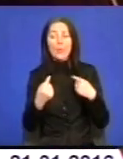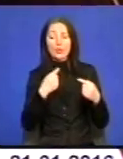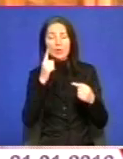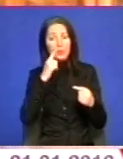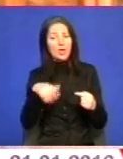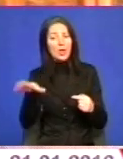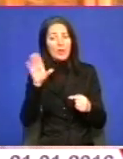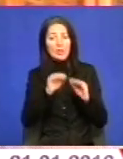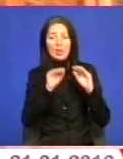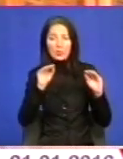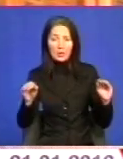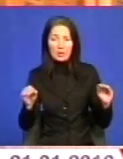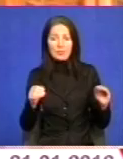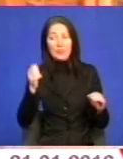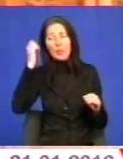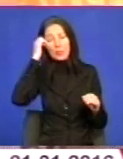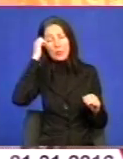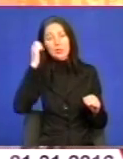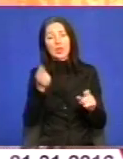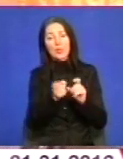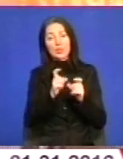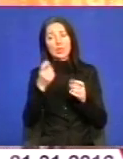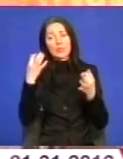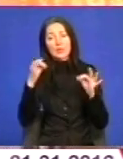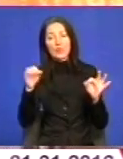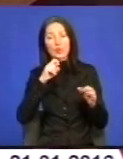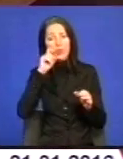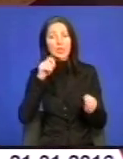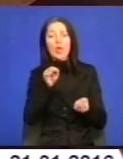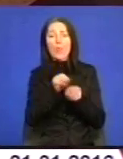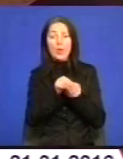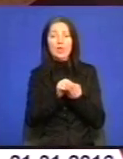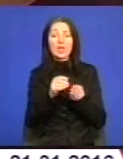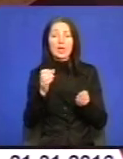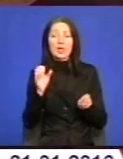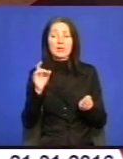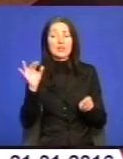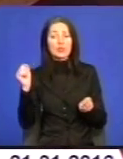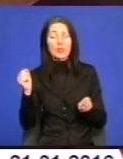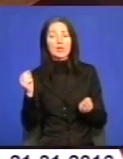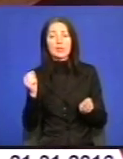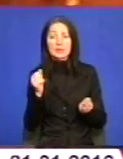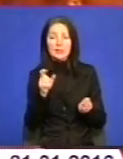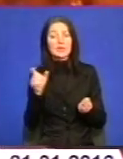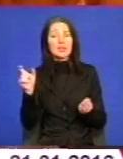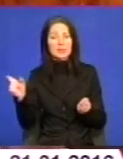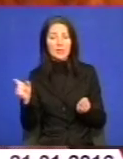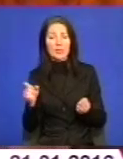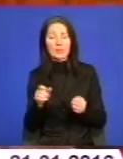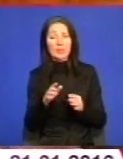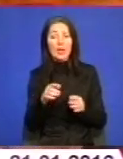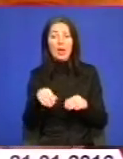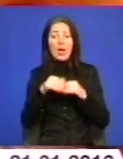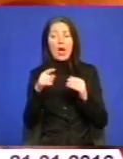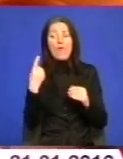прилаштували. Пам'ятники борцям за волю України, могили січових стрільців, місця бойової звитяги повстанців. Загалом в